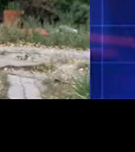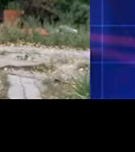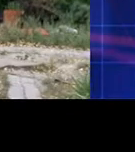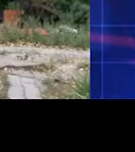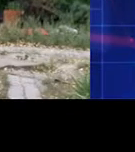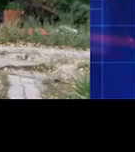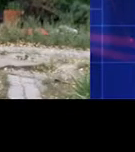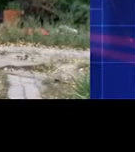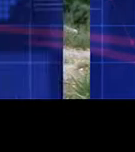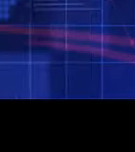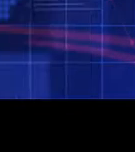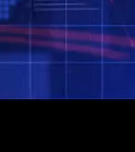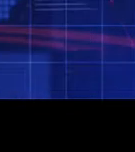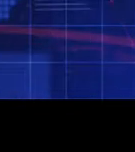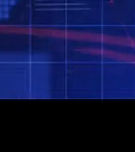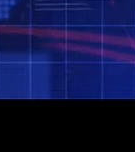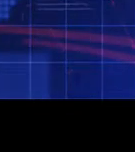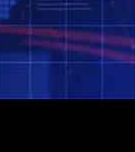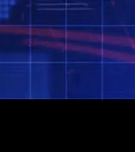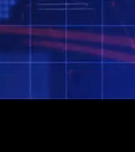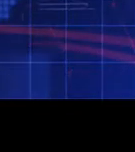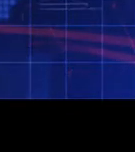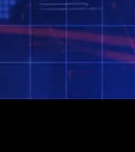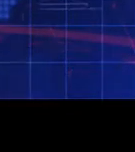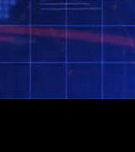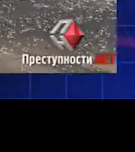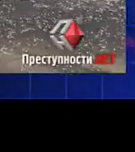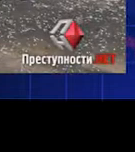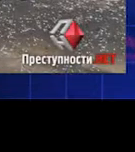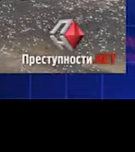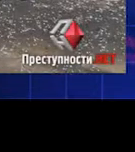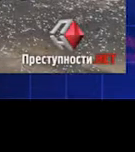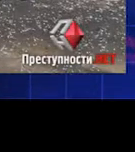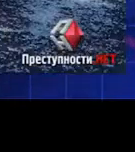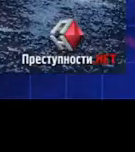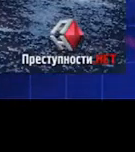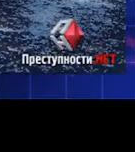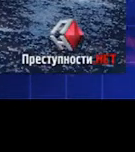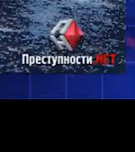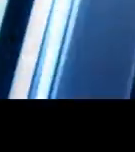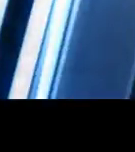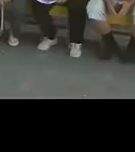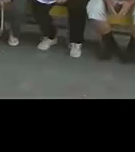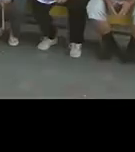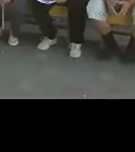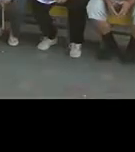працює слідчо-оперативна група, а також дорожньо-транспортні пригоди із травмованими людьми. Такі підсумки